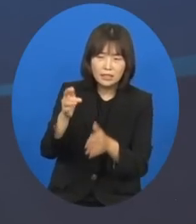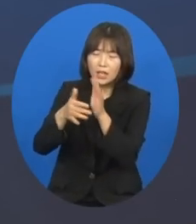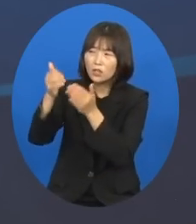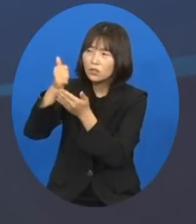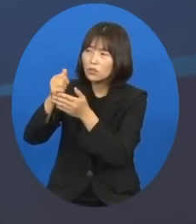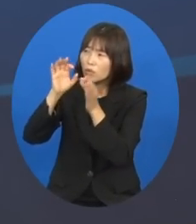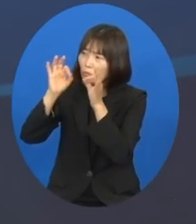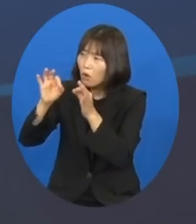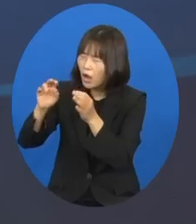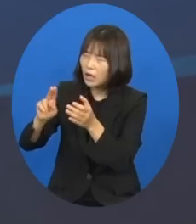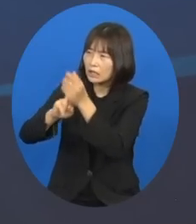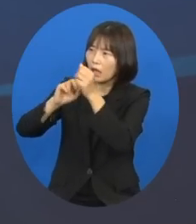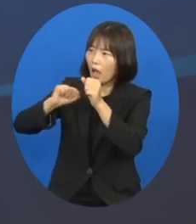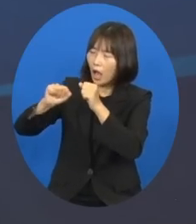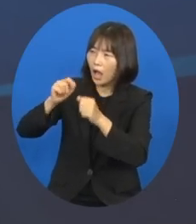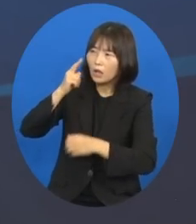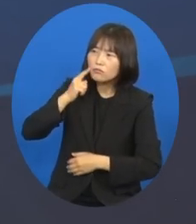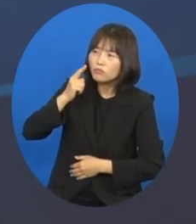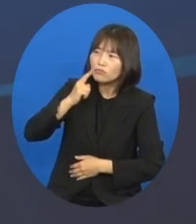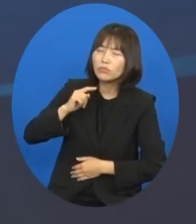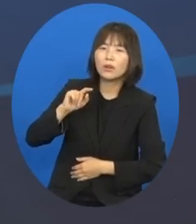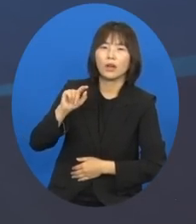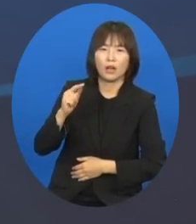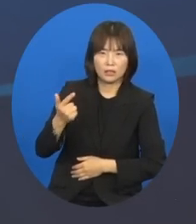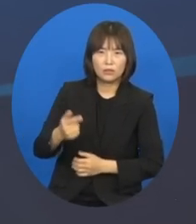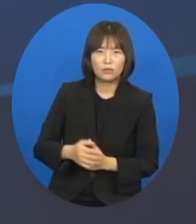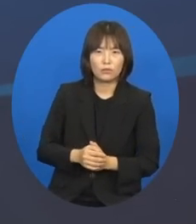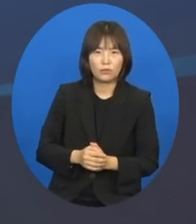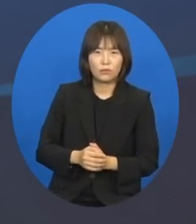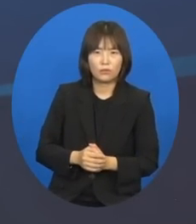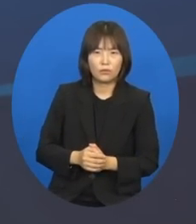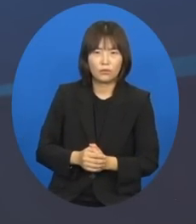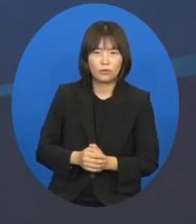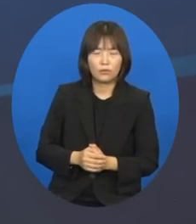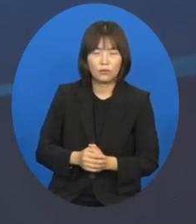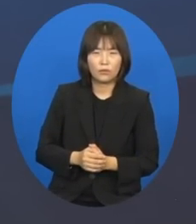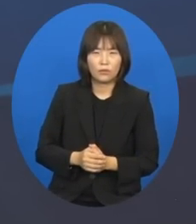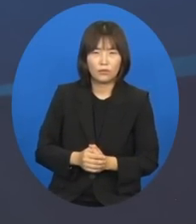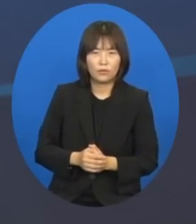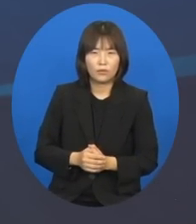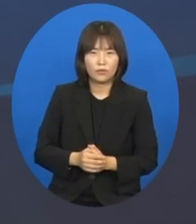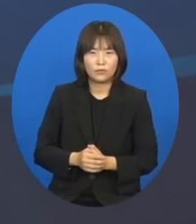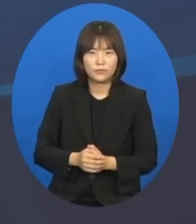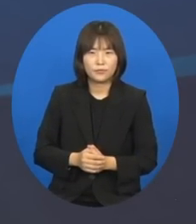아니에요 이스라엘 사람들은 하나님을 아버지라고 부를 수 없었습니다